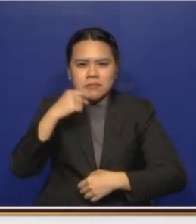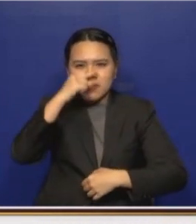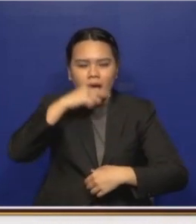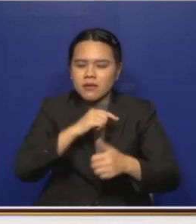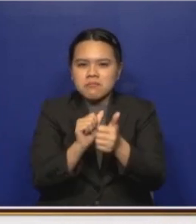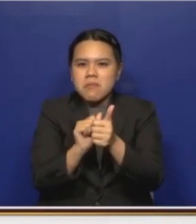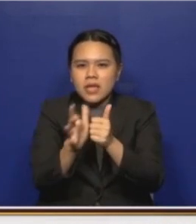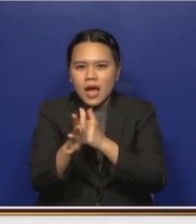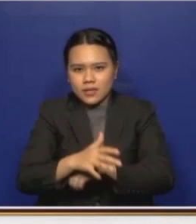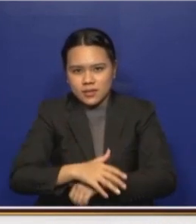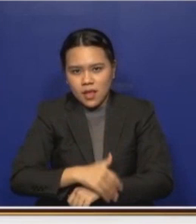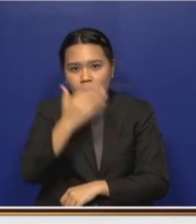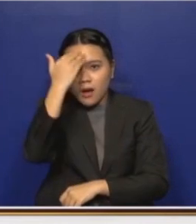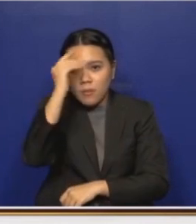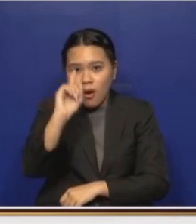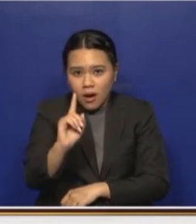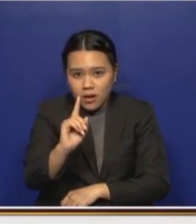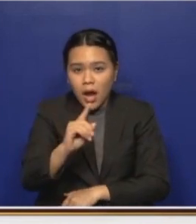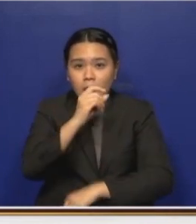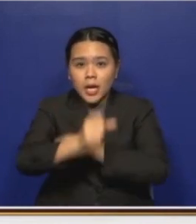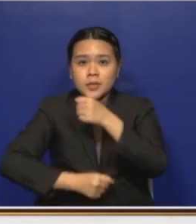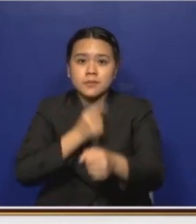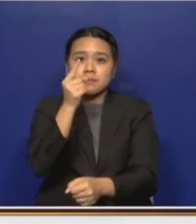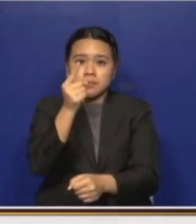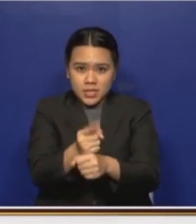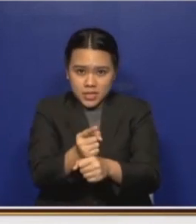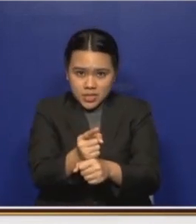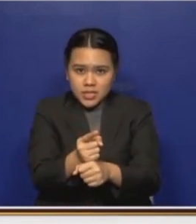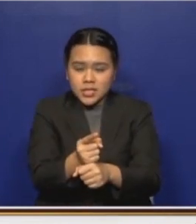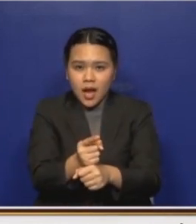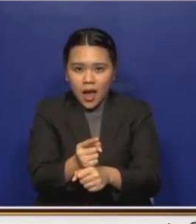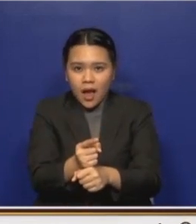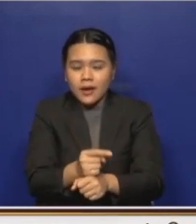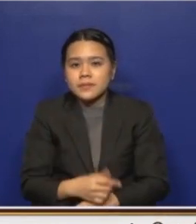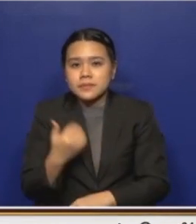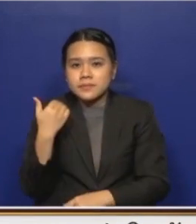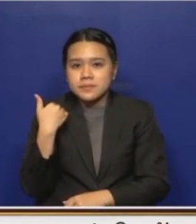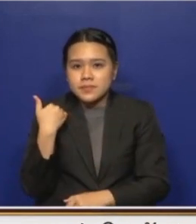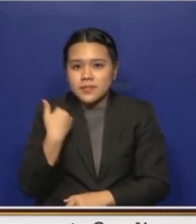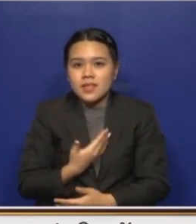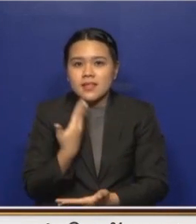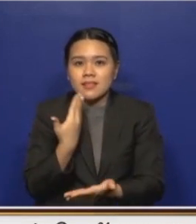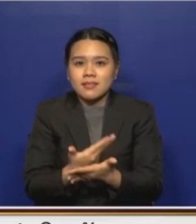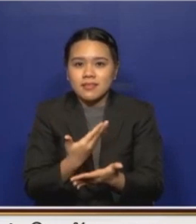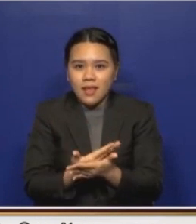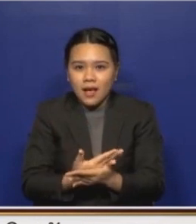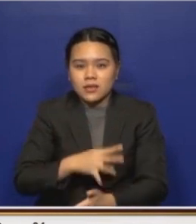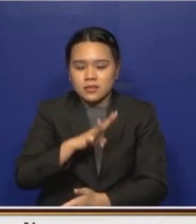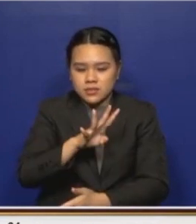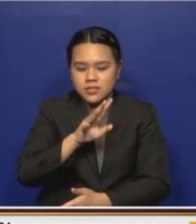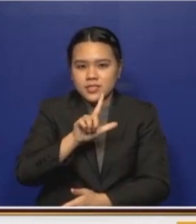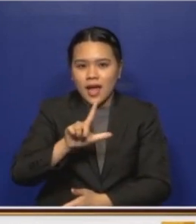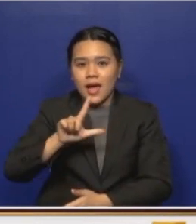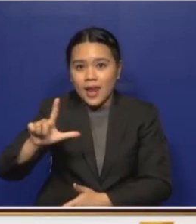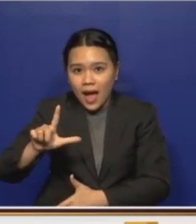า4ล้านล้านแล้วก็บวก600,000ล้านฮะผมย้ำอีกครั้งหนึ่งนะฮะที่ผมจำใ